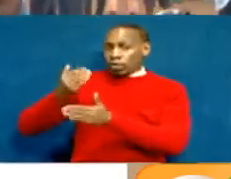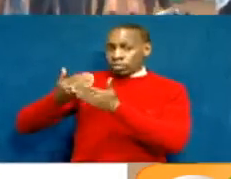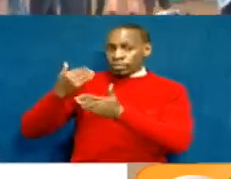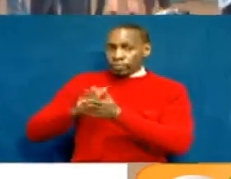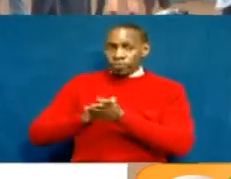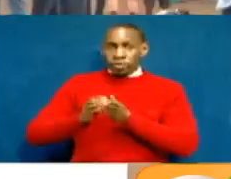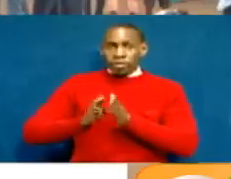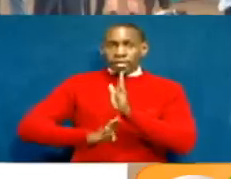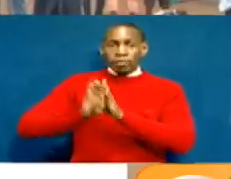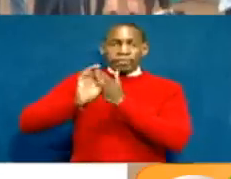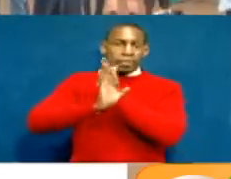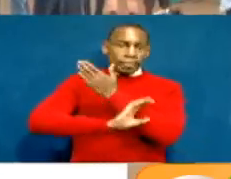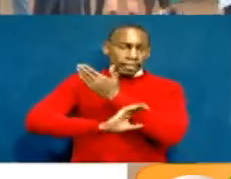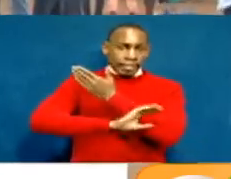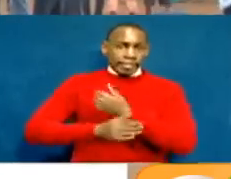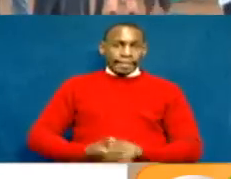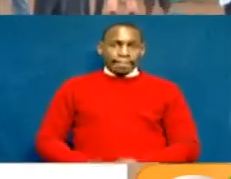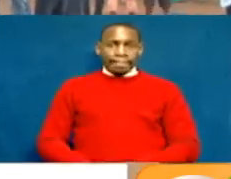ya kuipeleka taifa mbele.